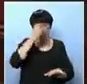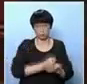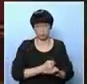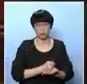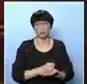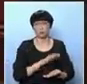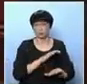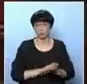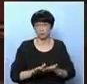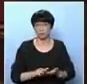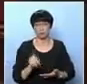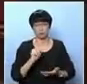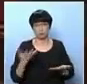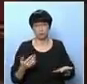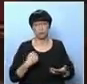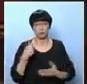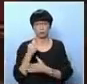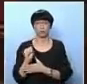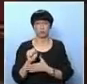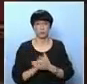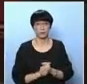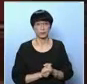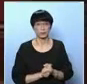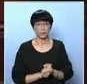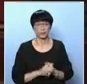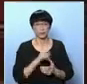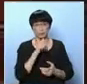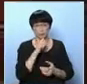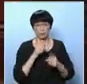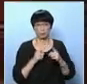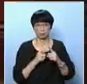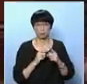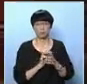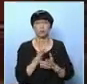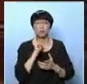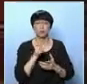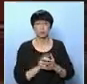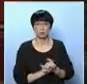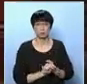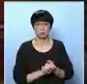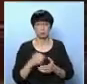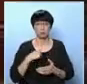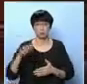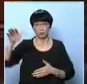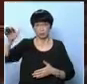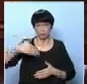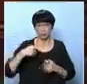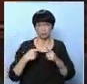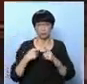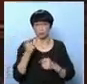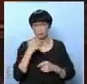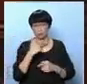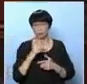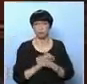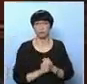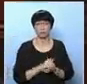點樣？我反對，有啲嘢，如果你一方面又唔肯引入個人才。咁而